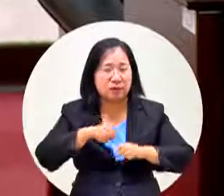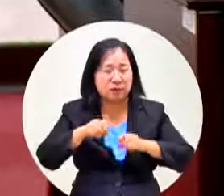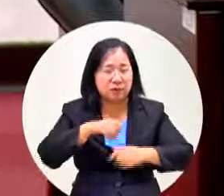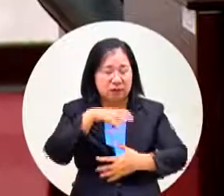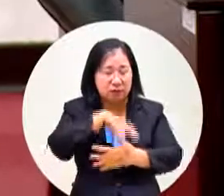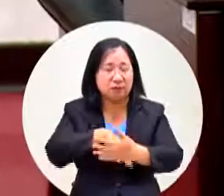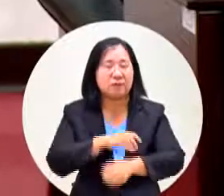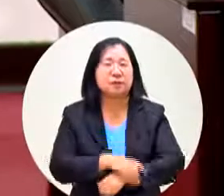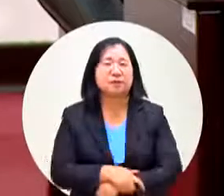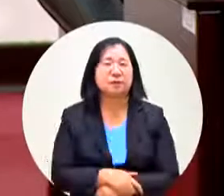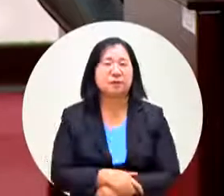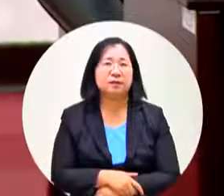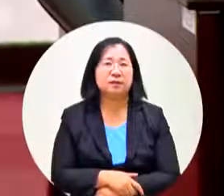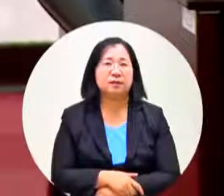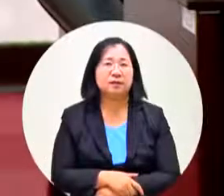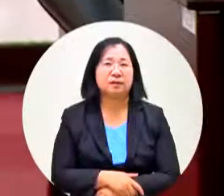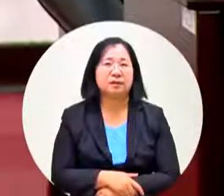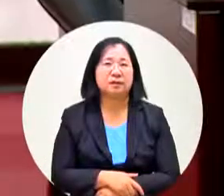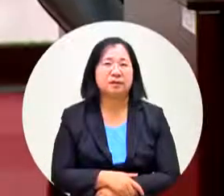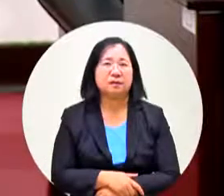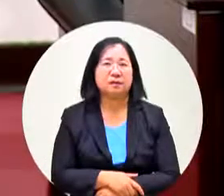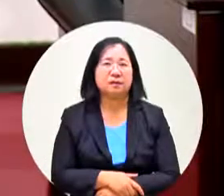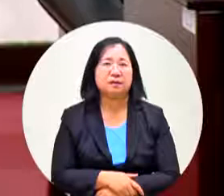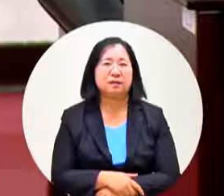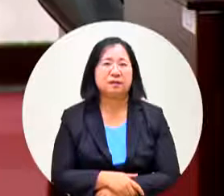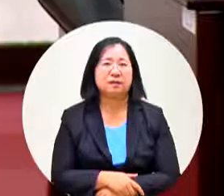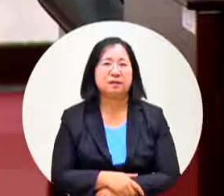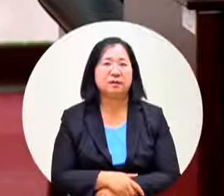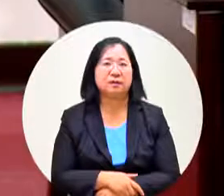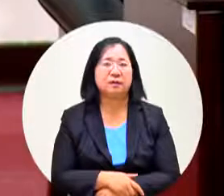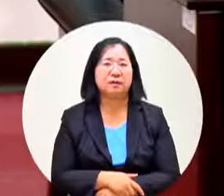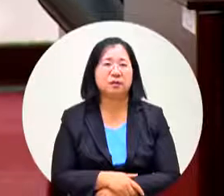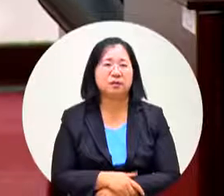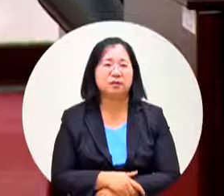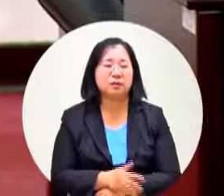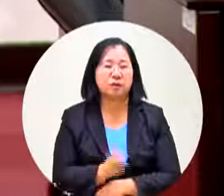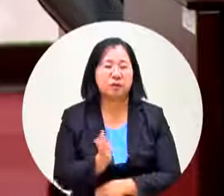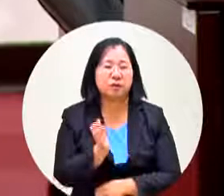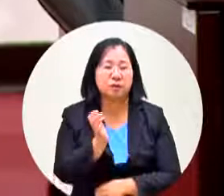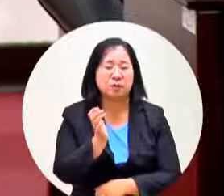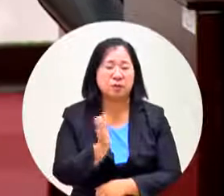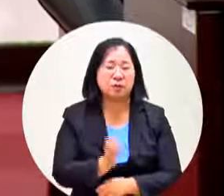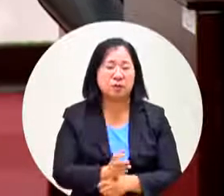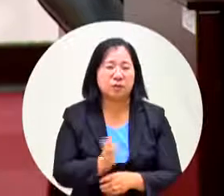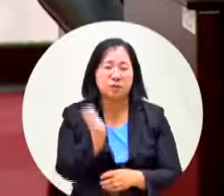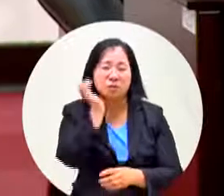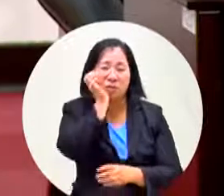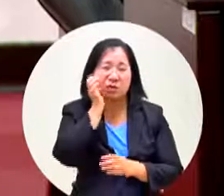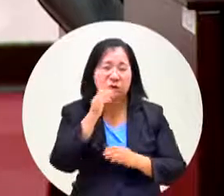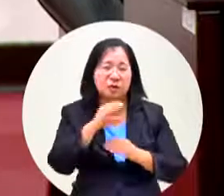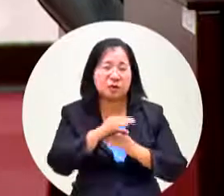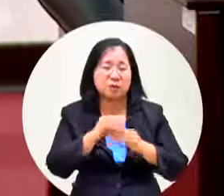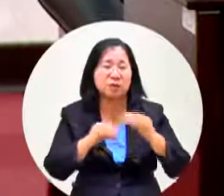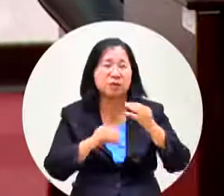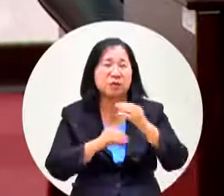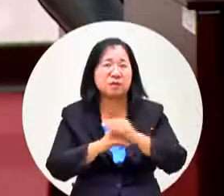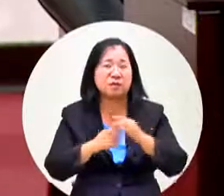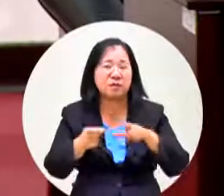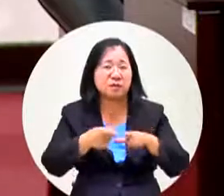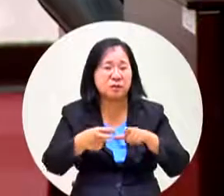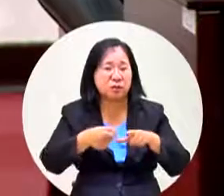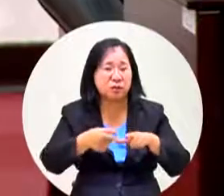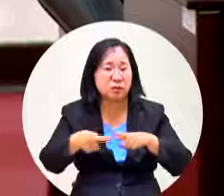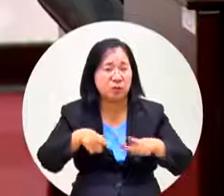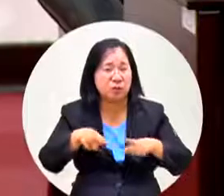前是无变定啦，我知影无目前无变定啦，啊，你无变定。未来这万几人人口无活动中心，啊，那么怎么